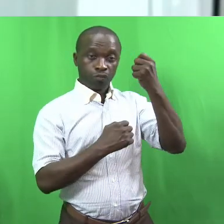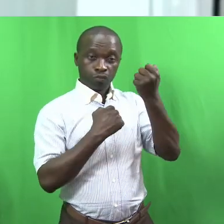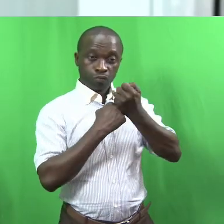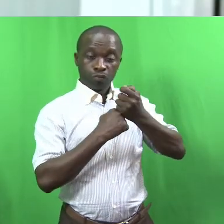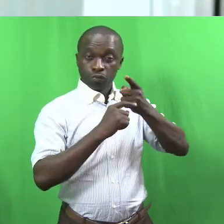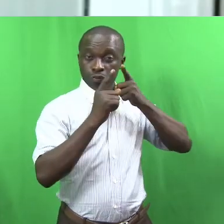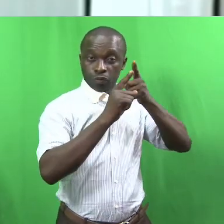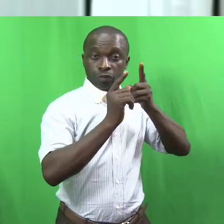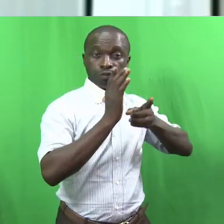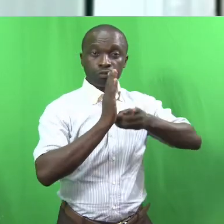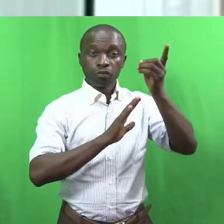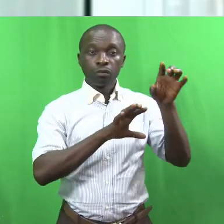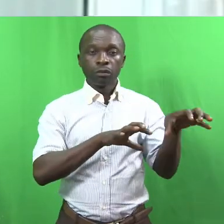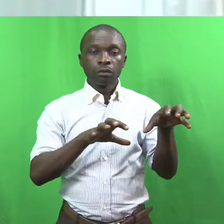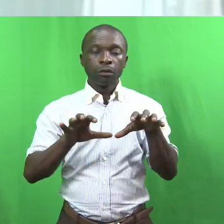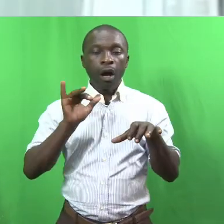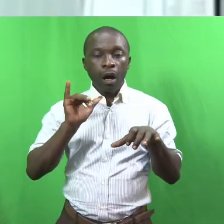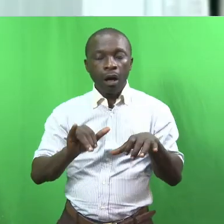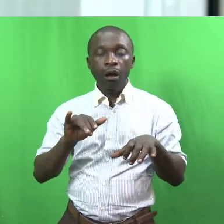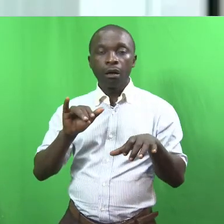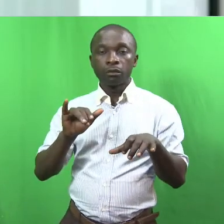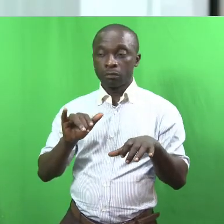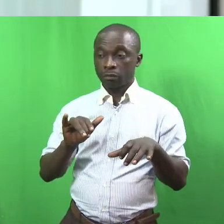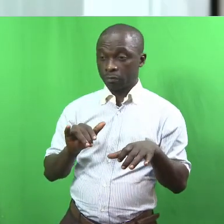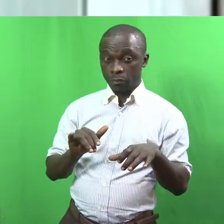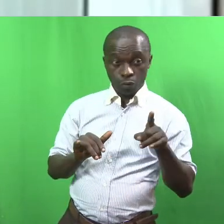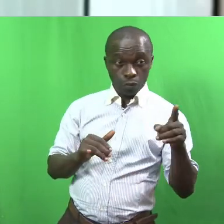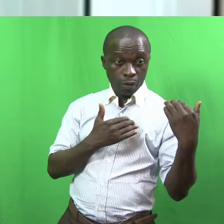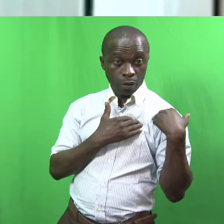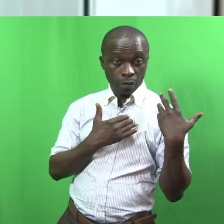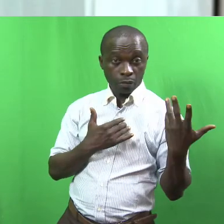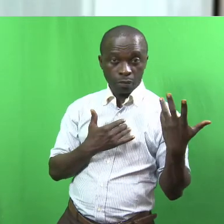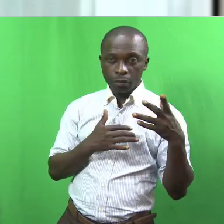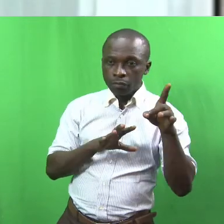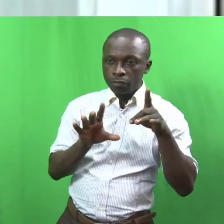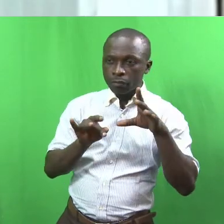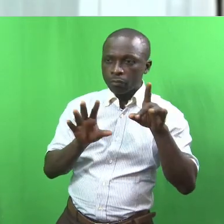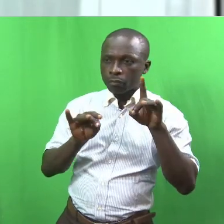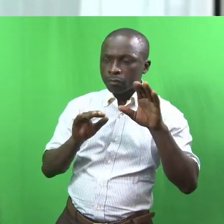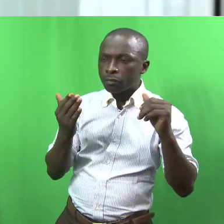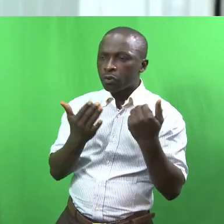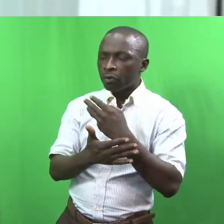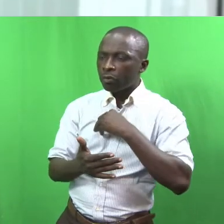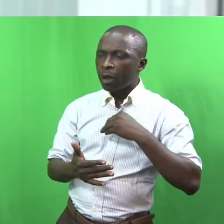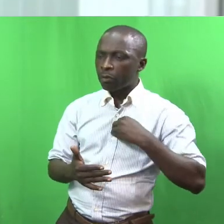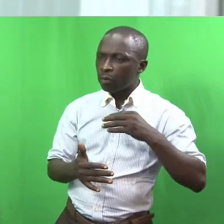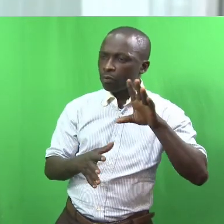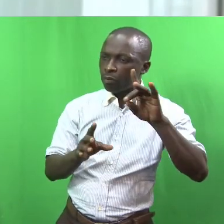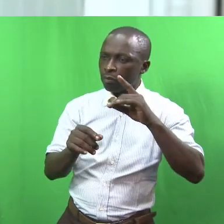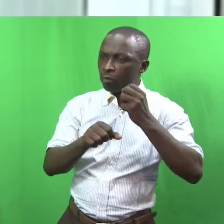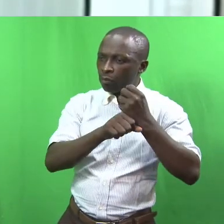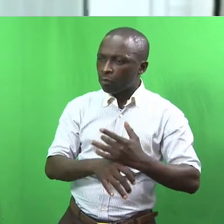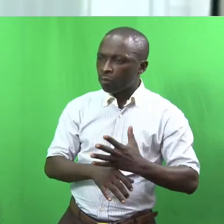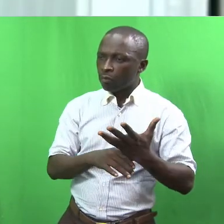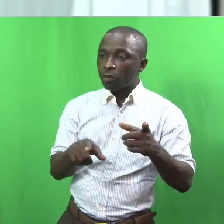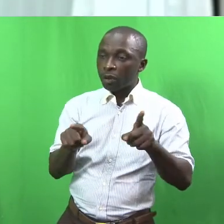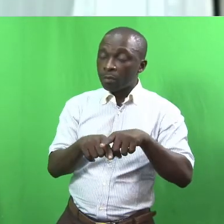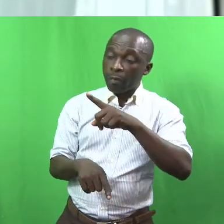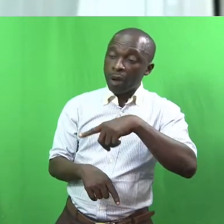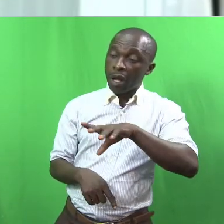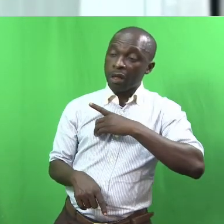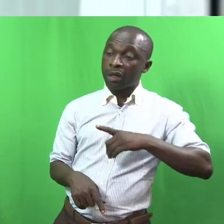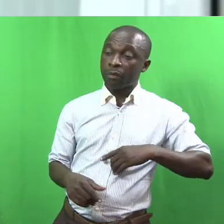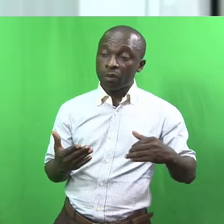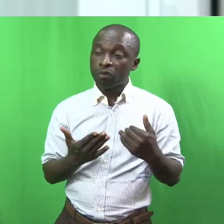désigné aura pour rôle d'identifier une nouvelle coalition gouvernementale possible au sein des députés. Le discours du président